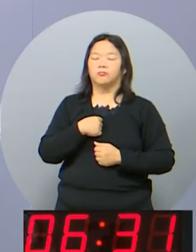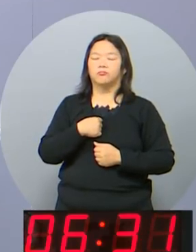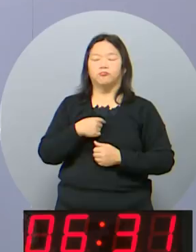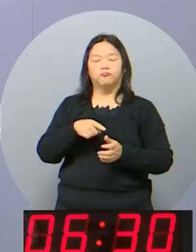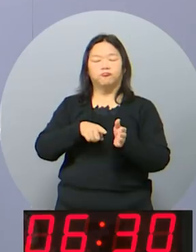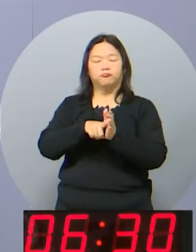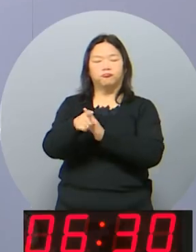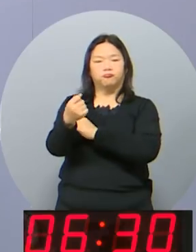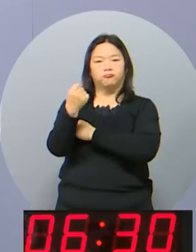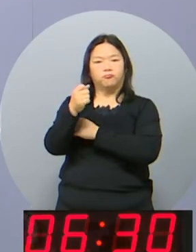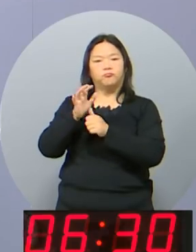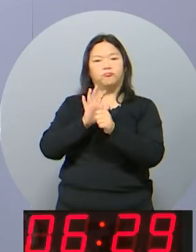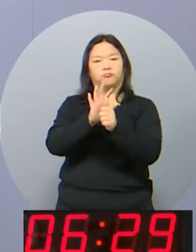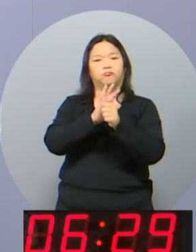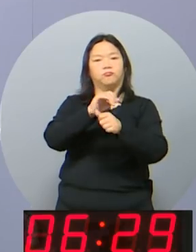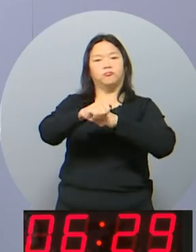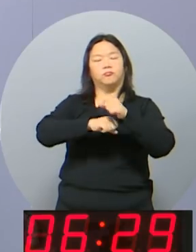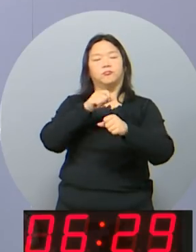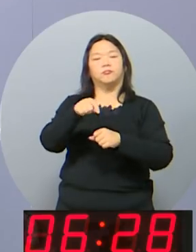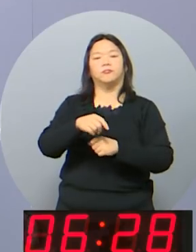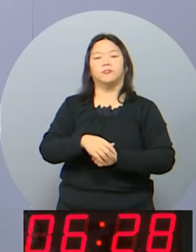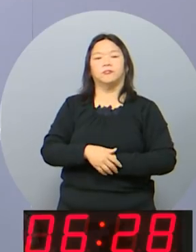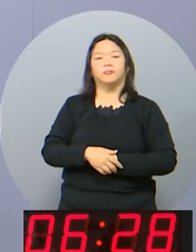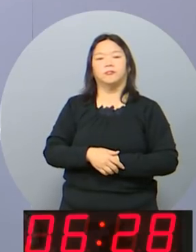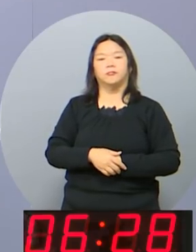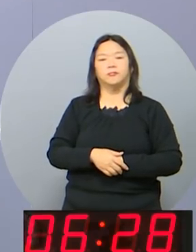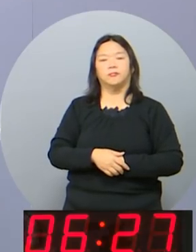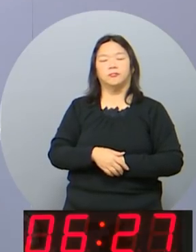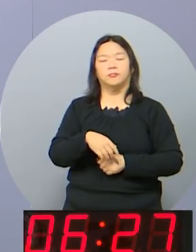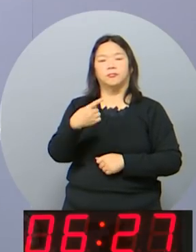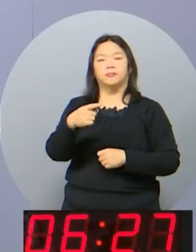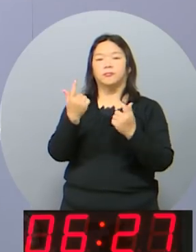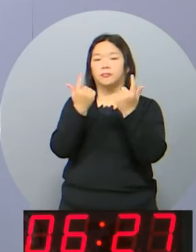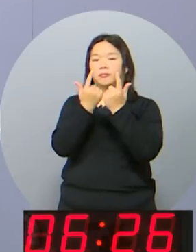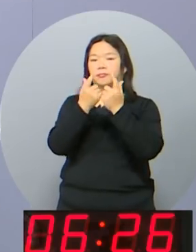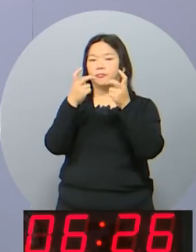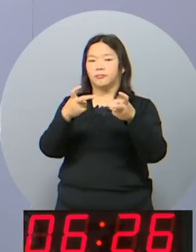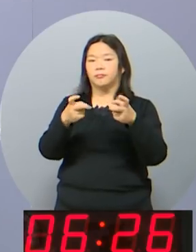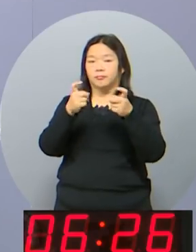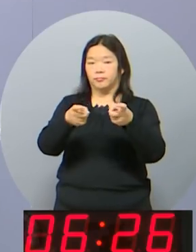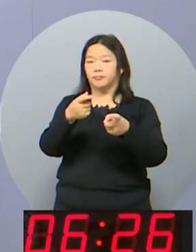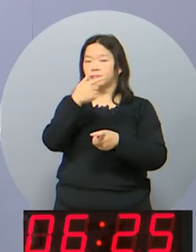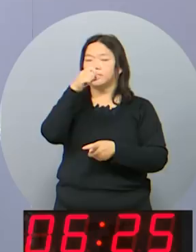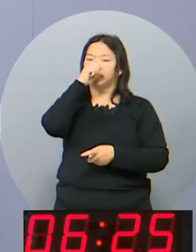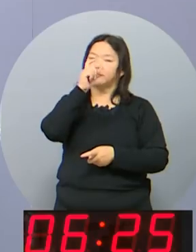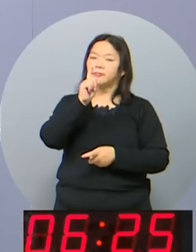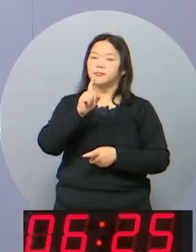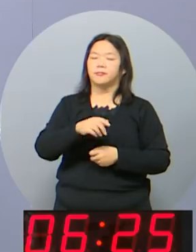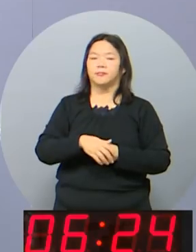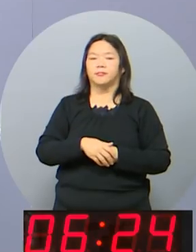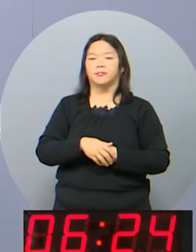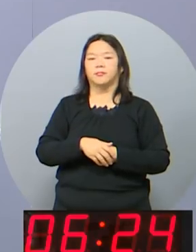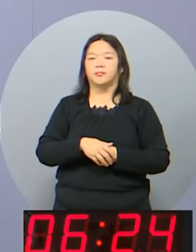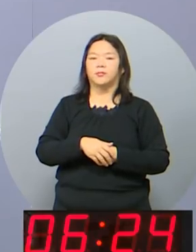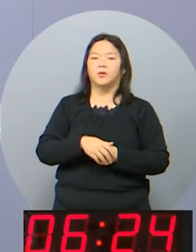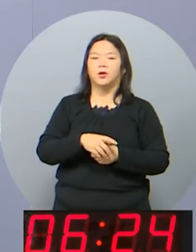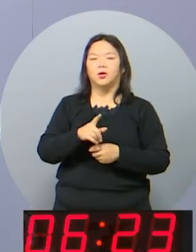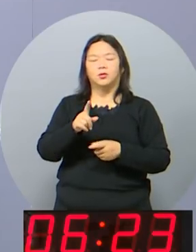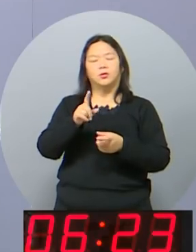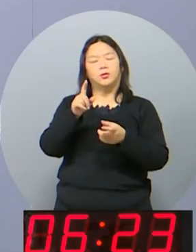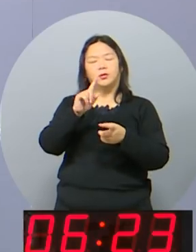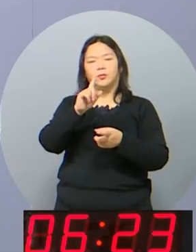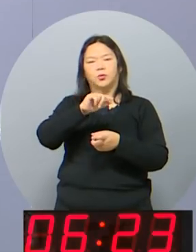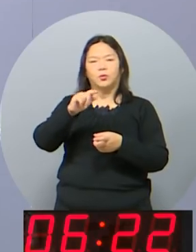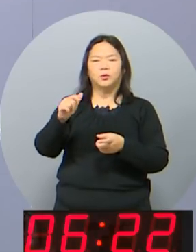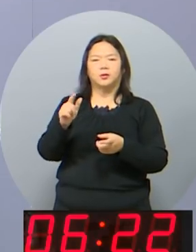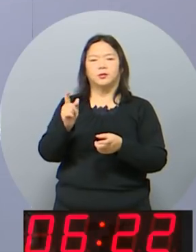推动的最重要的一项。然后台北港非常棒的地方，一些闲物设施想要进去哦，